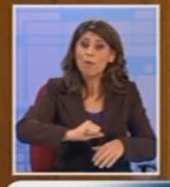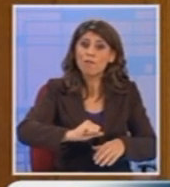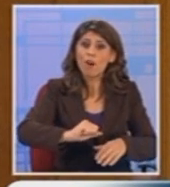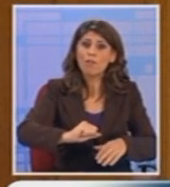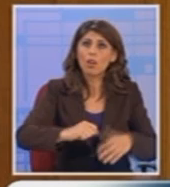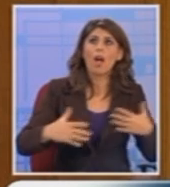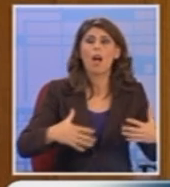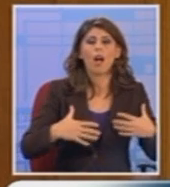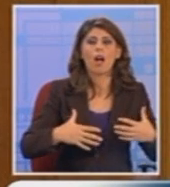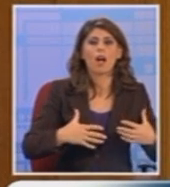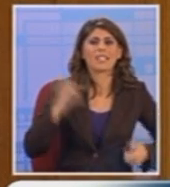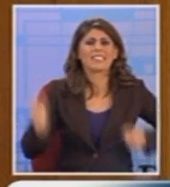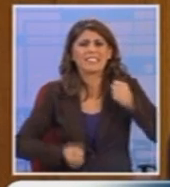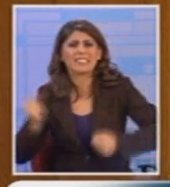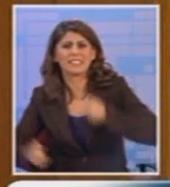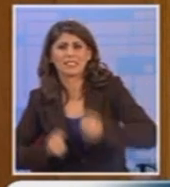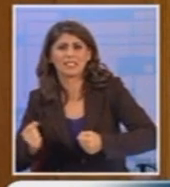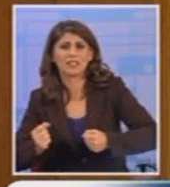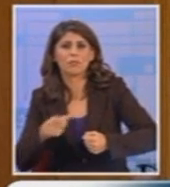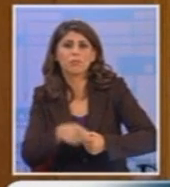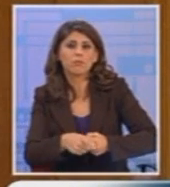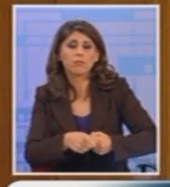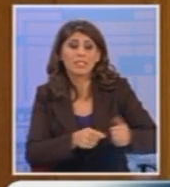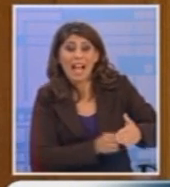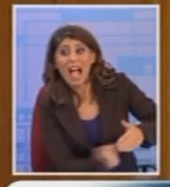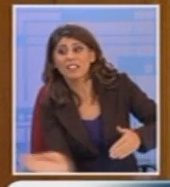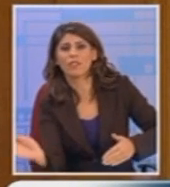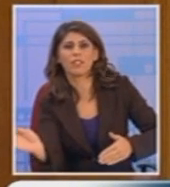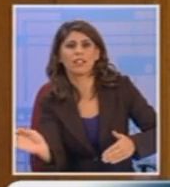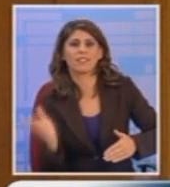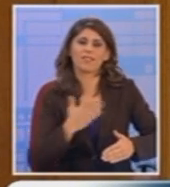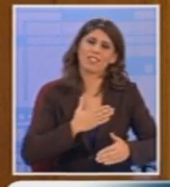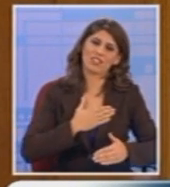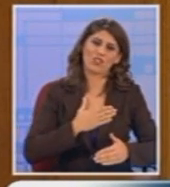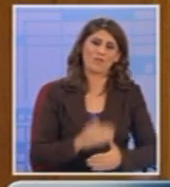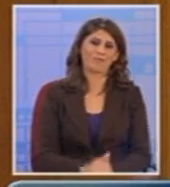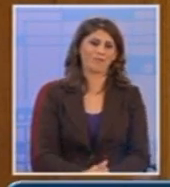και από πανικό και το βάζουν στα πόδια στην εντελώς αντίθετη κατεύθυνση. Σας ευχαριστώ.